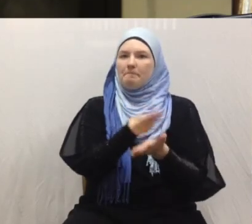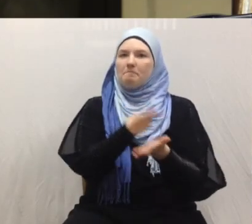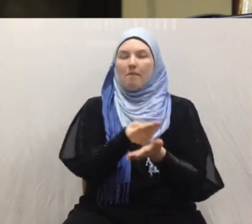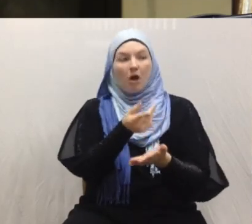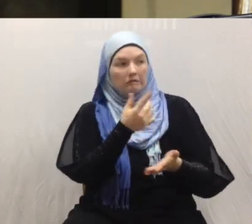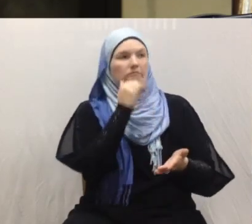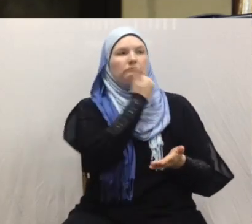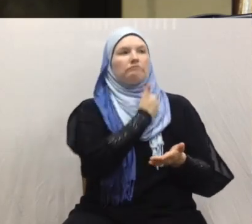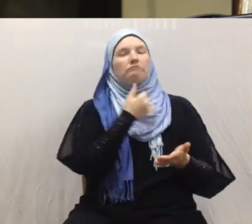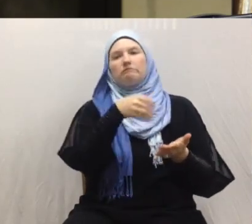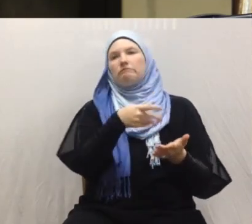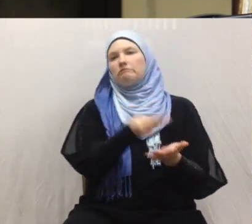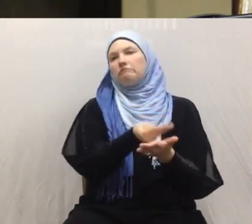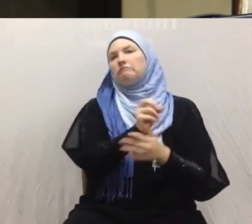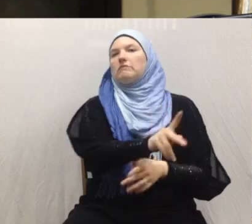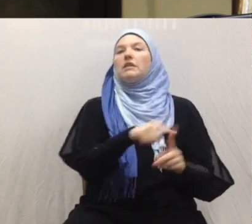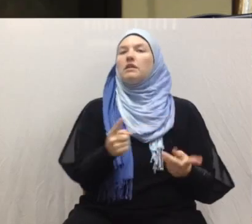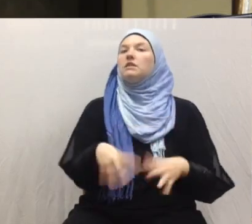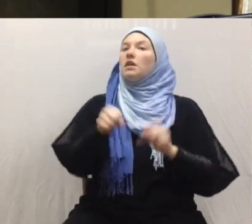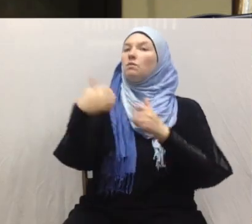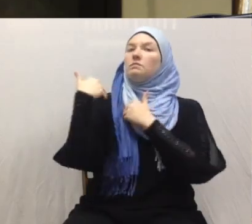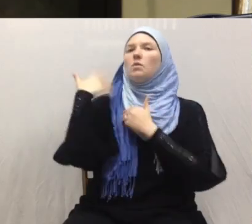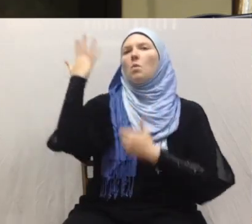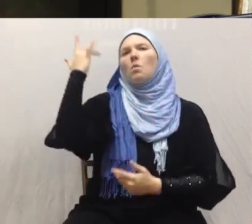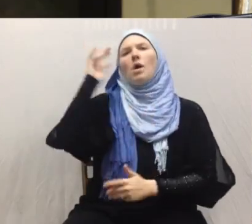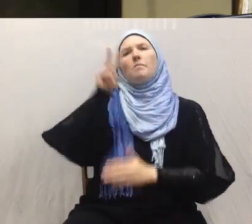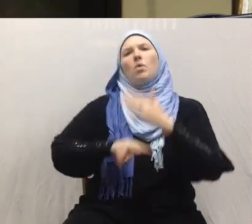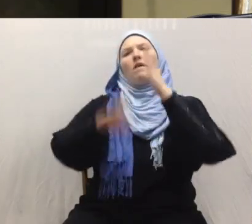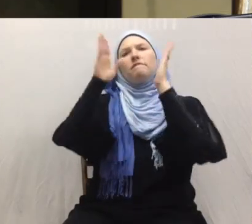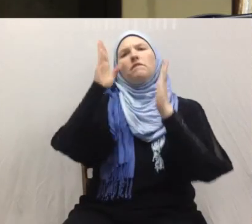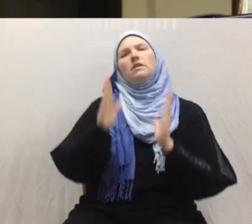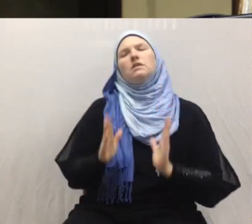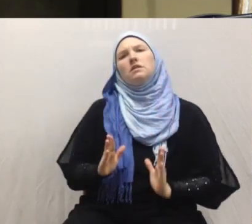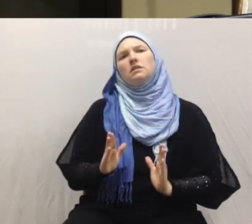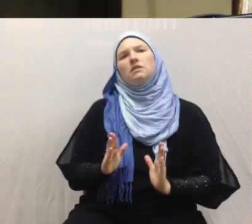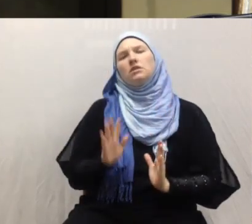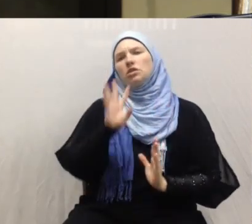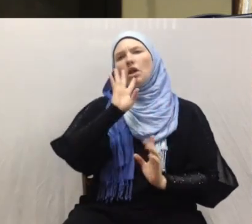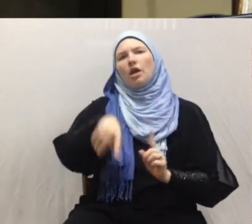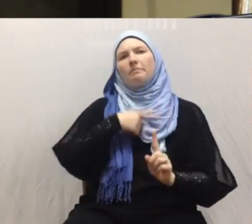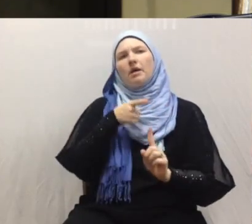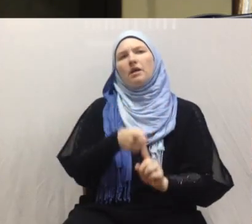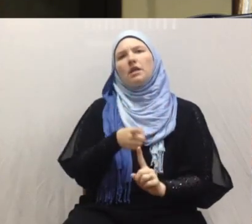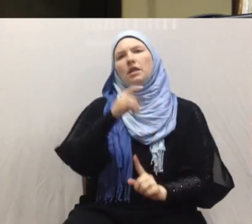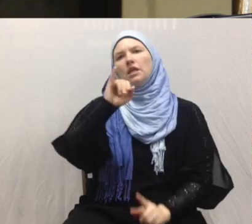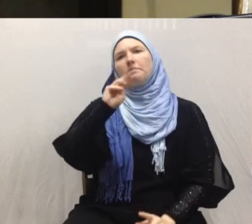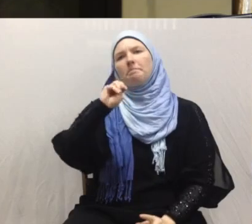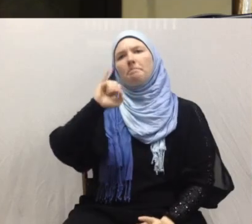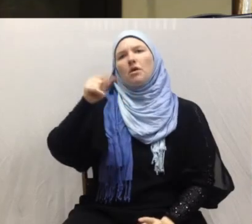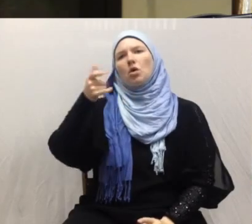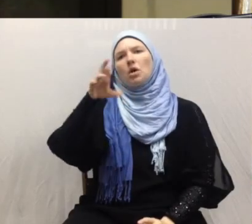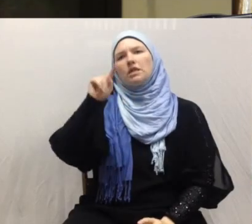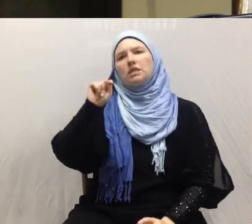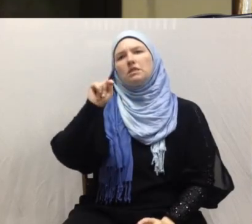they take responsibility. Why did the Prophet ﷺ talk about the immigrant Muslims